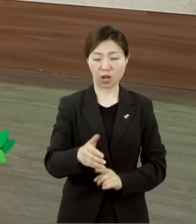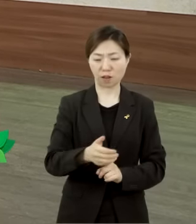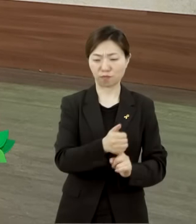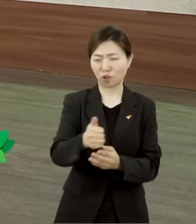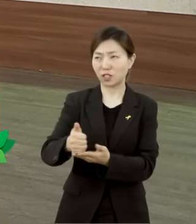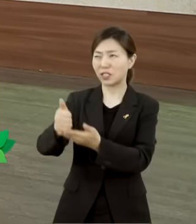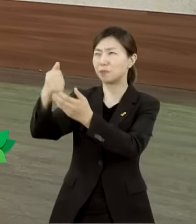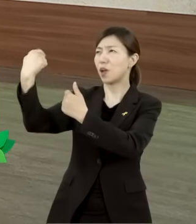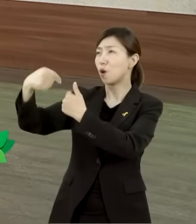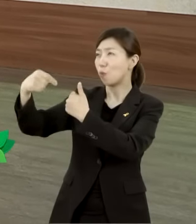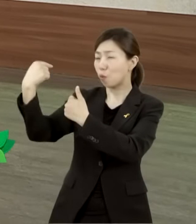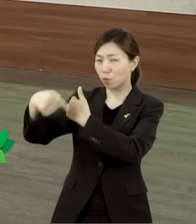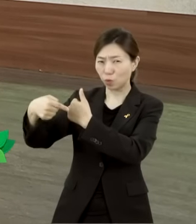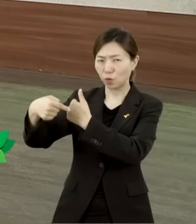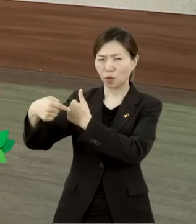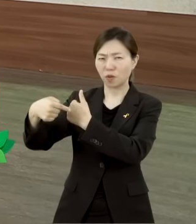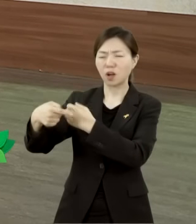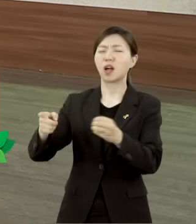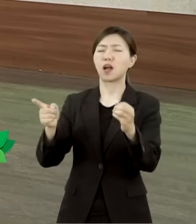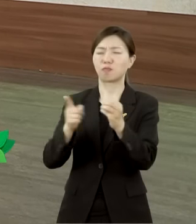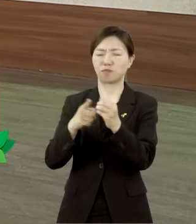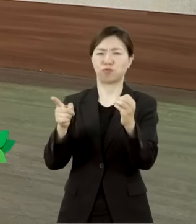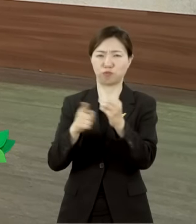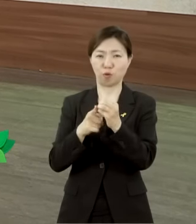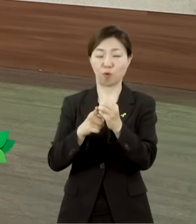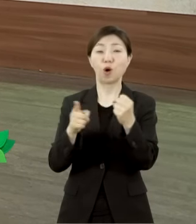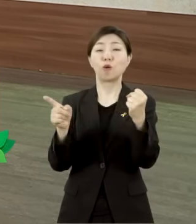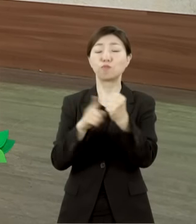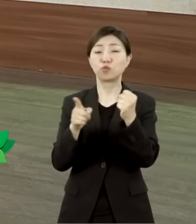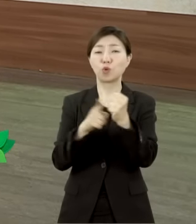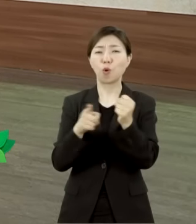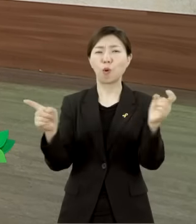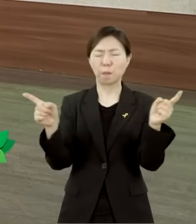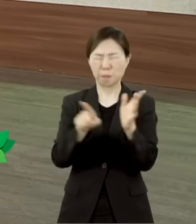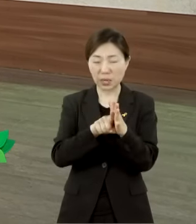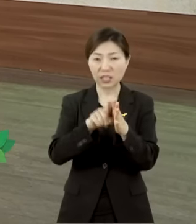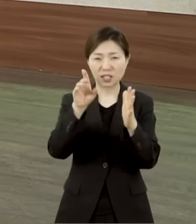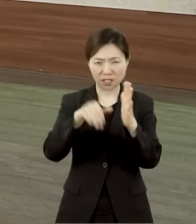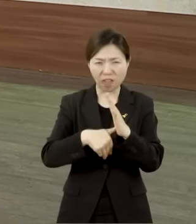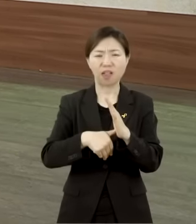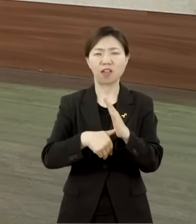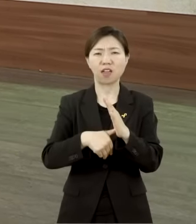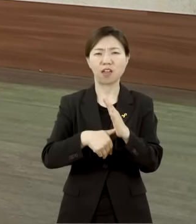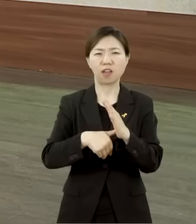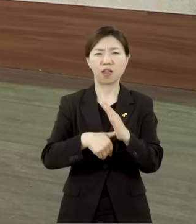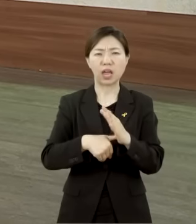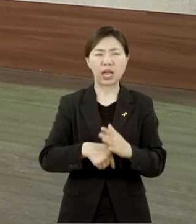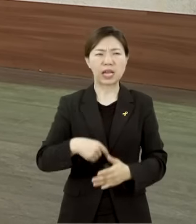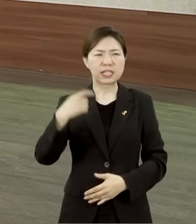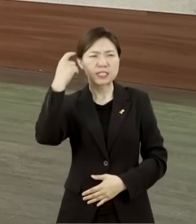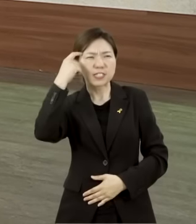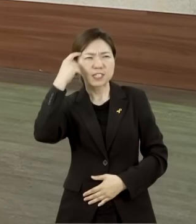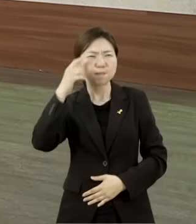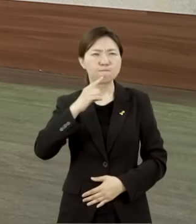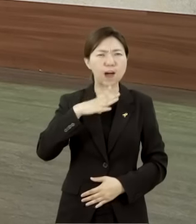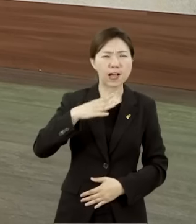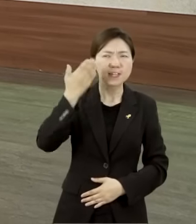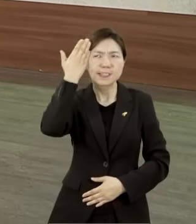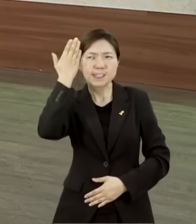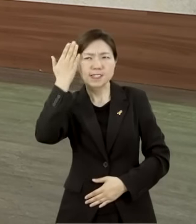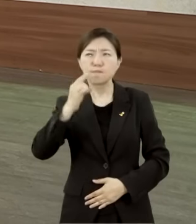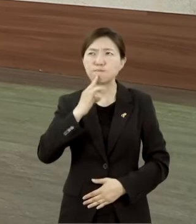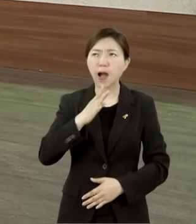불교를 공부할 때 머리로 지식으로만 이해하면 안 된다 머리로 따지고